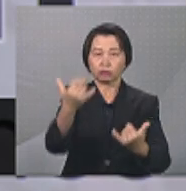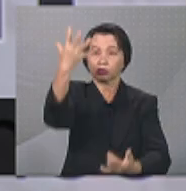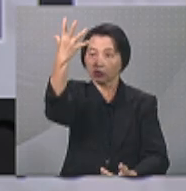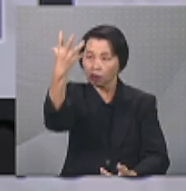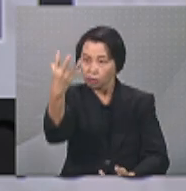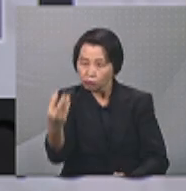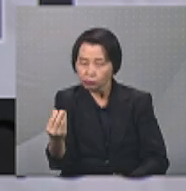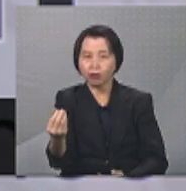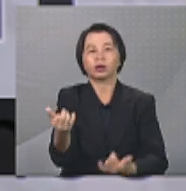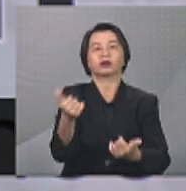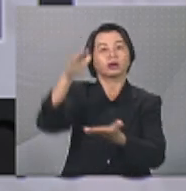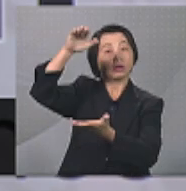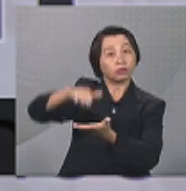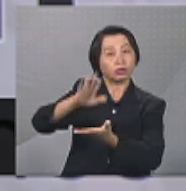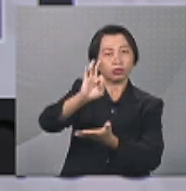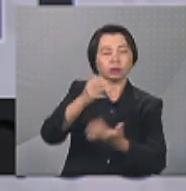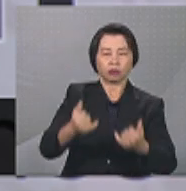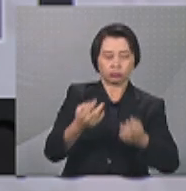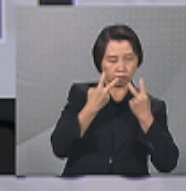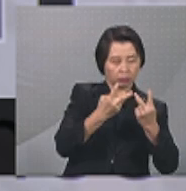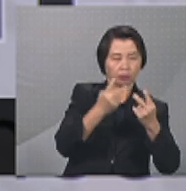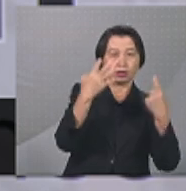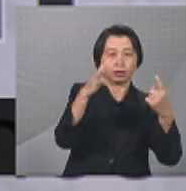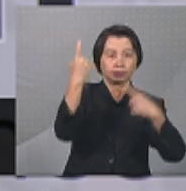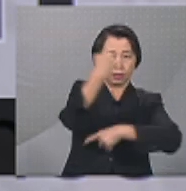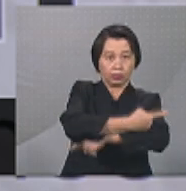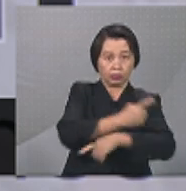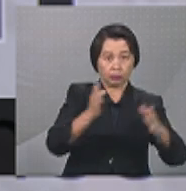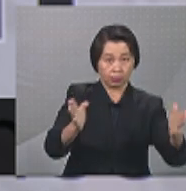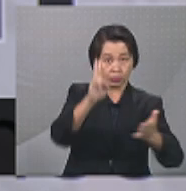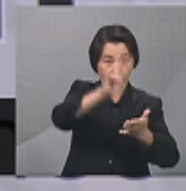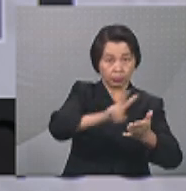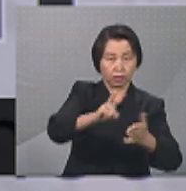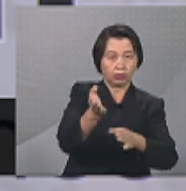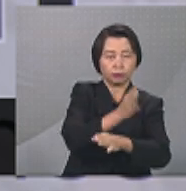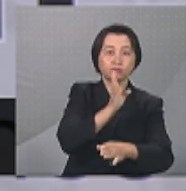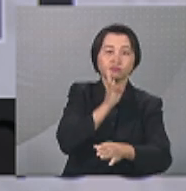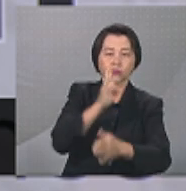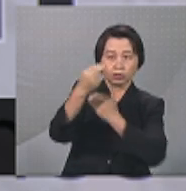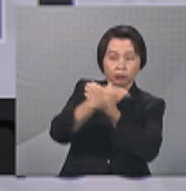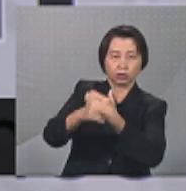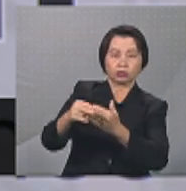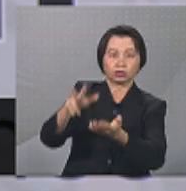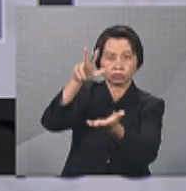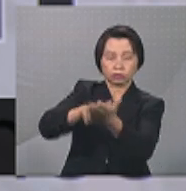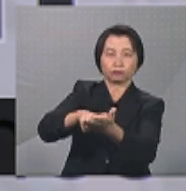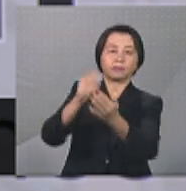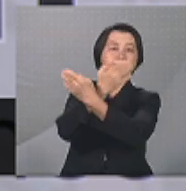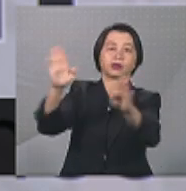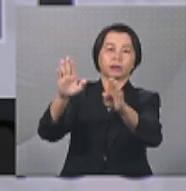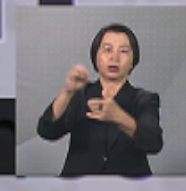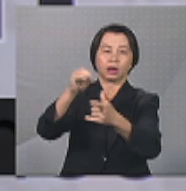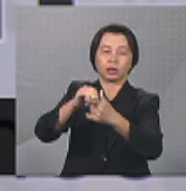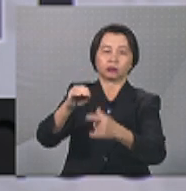kena lihat untuk tempoh 14 hari sebelum kita boleh katakan negeri itu ialah zon bebas ataupun zon